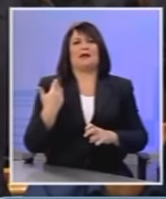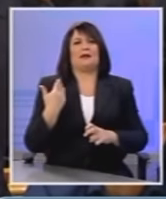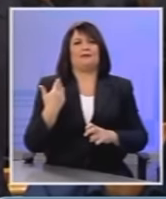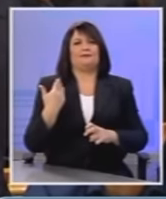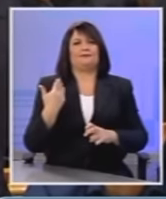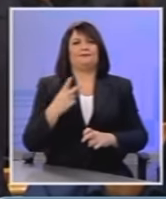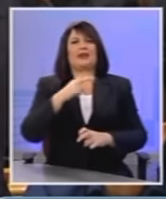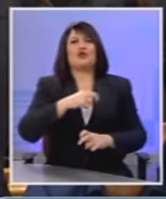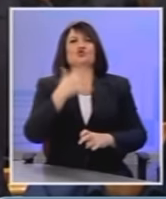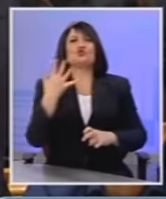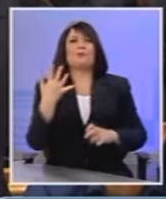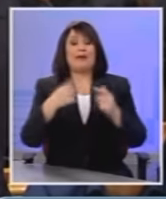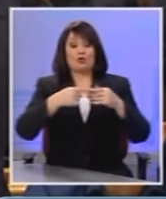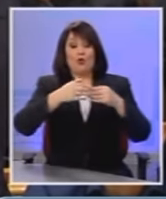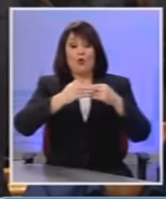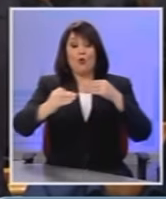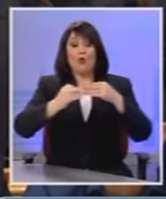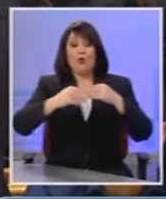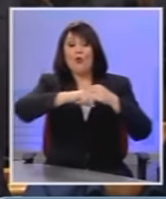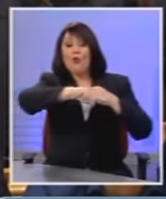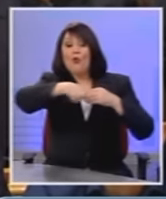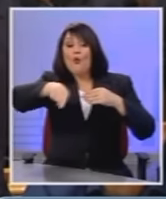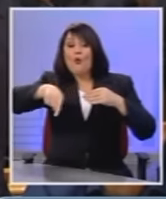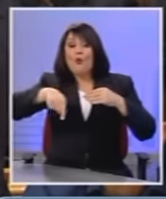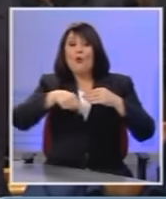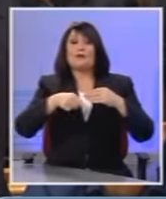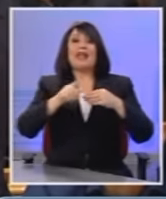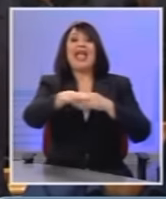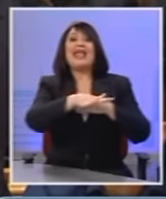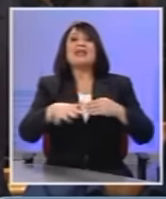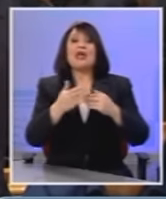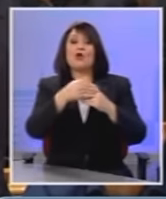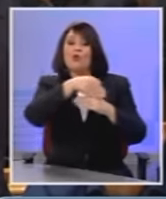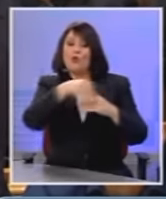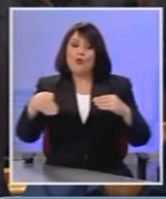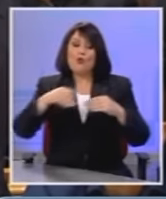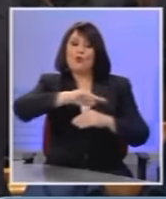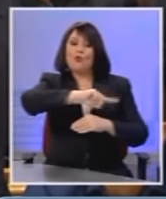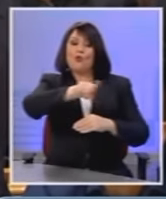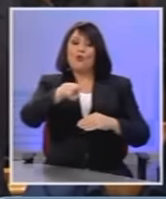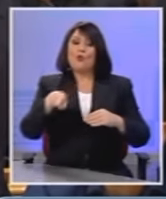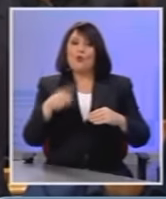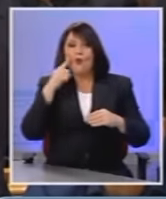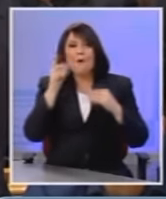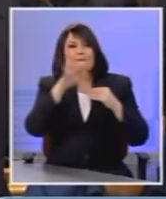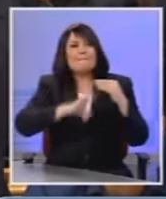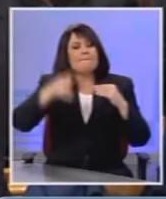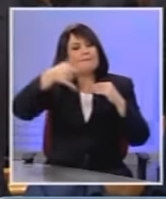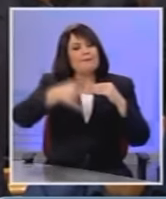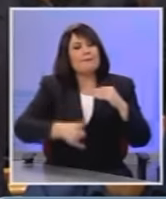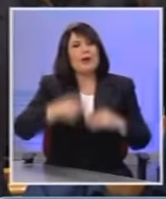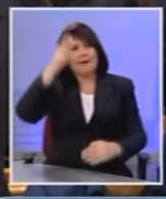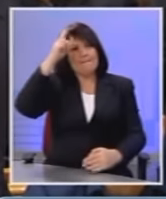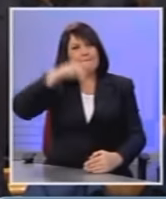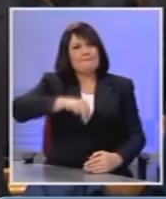25ο μεσημβρινό και ανατολικά. Έχει χωρίσει το Αιγαίο στα δύο. Αυτό που θέλει η κυρία Μέρκελ, αυτό που θέλει ο